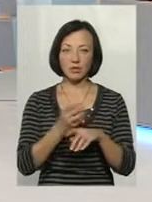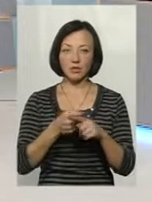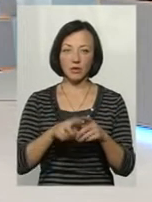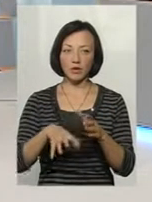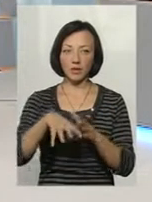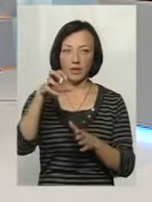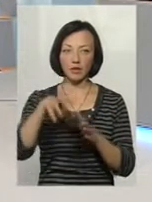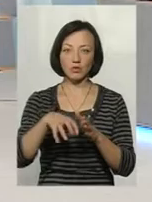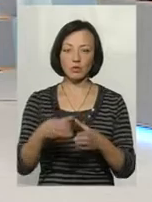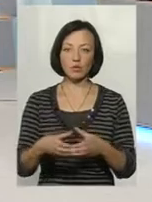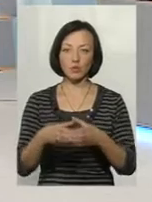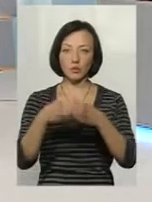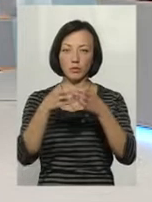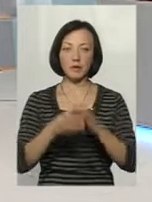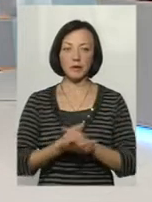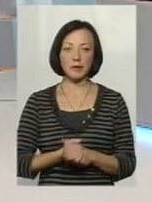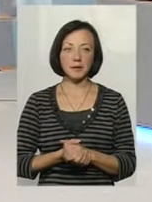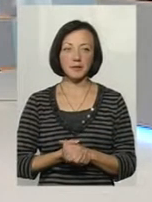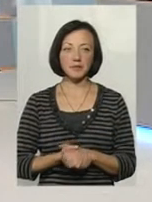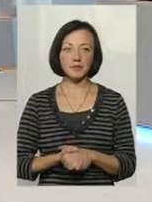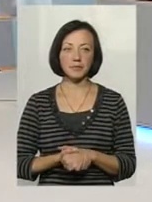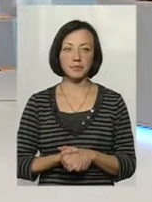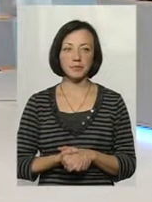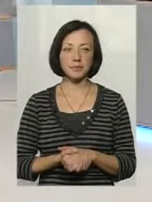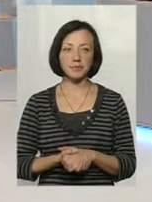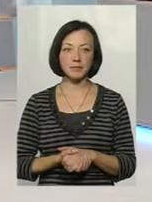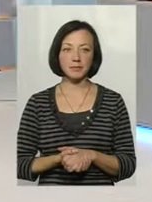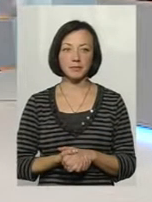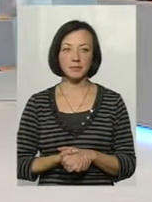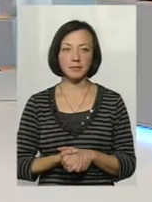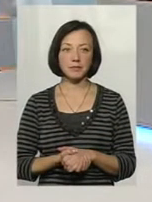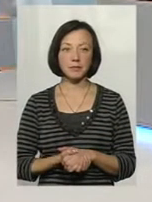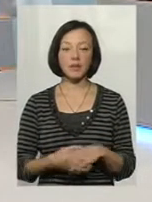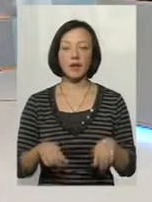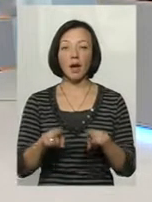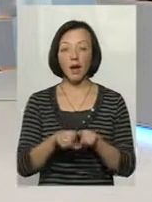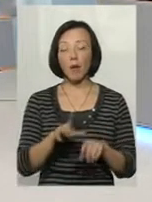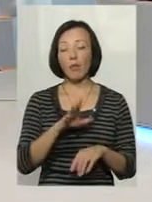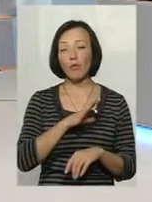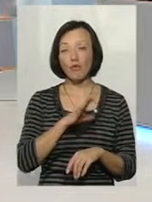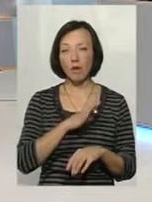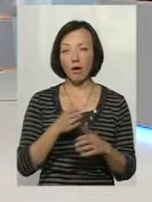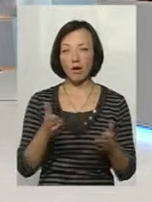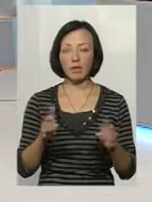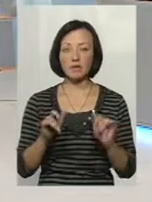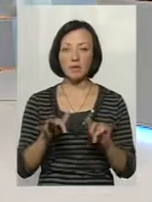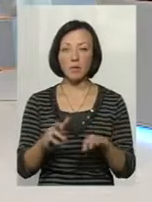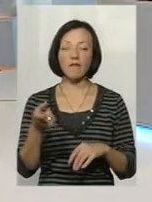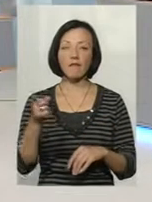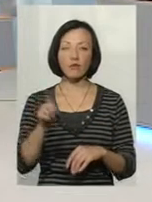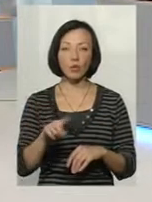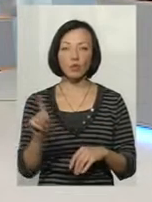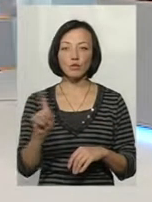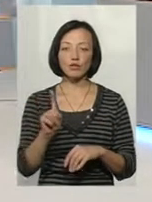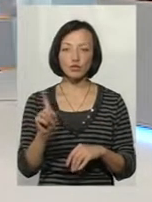витяжної труби, яка йшла від колонки в одній з своїх зйомних квартир. Так, таке буває. Справа в тому, що